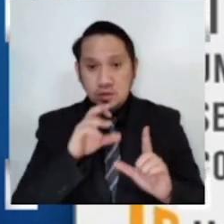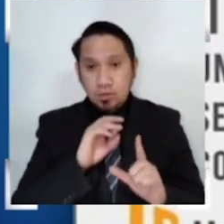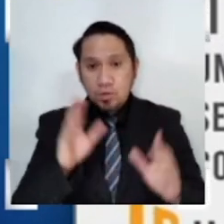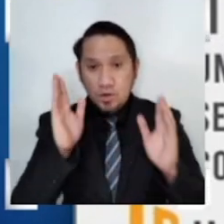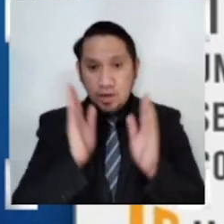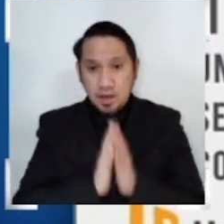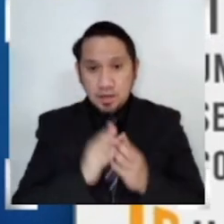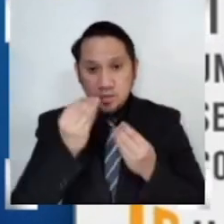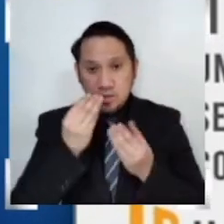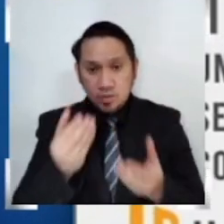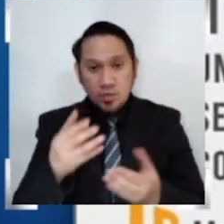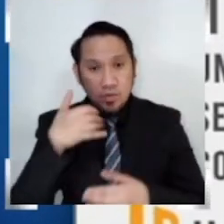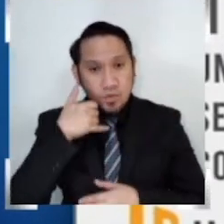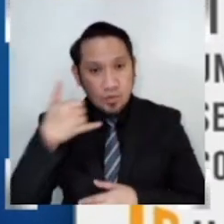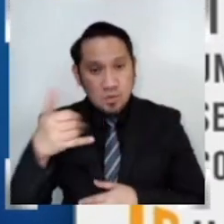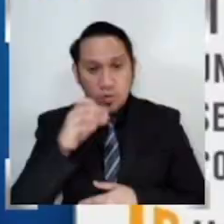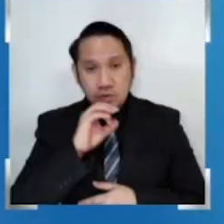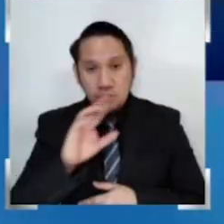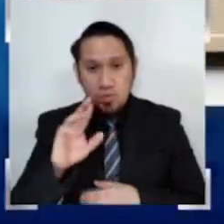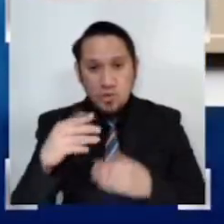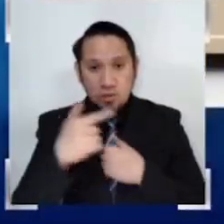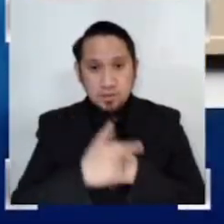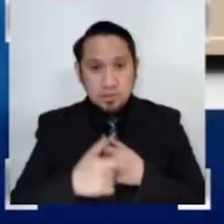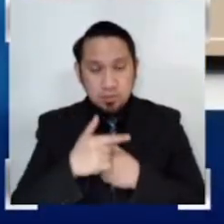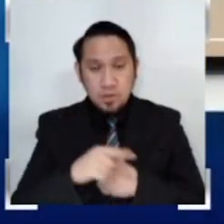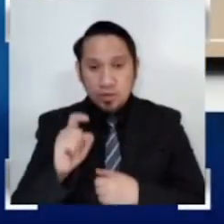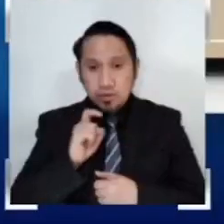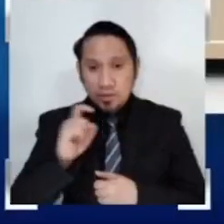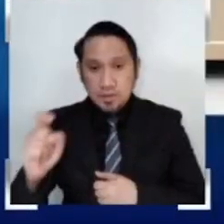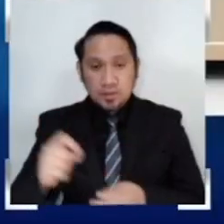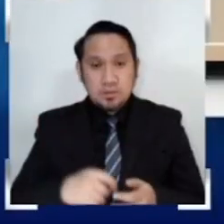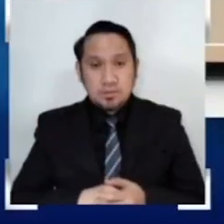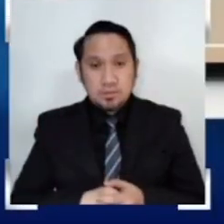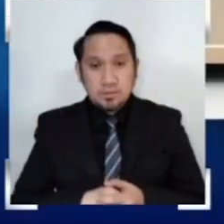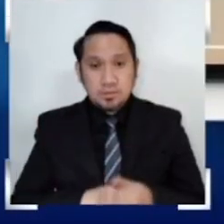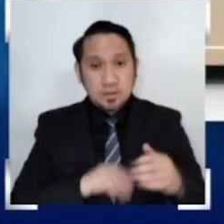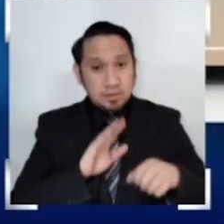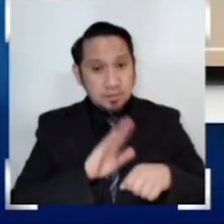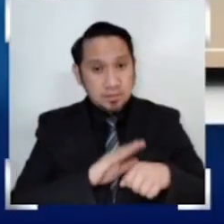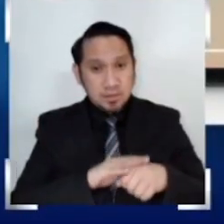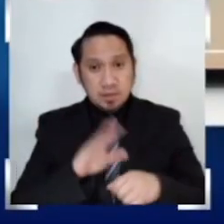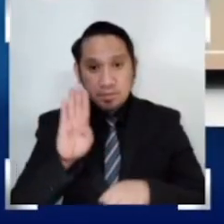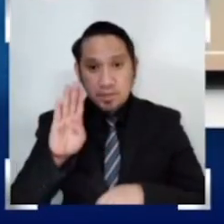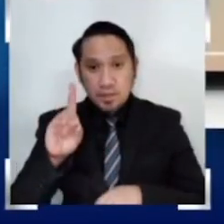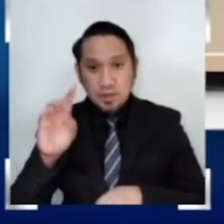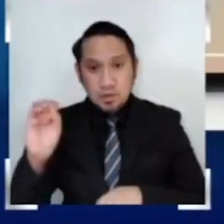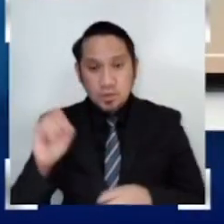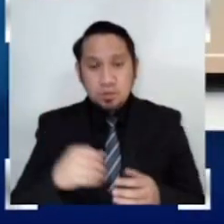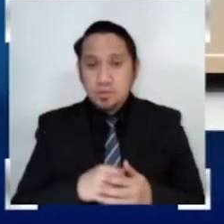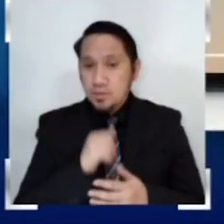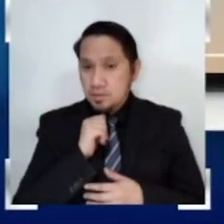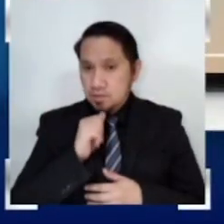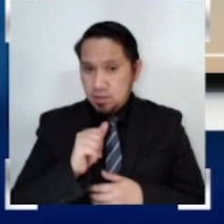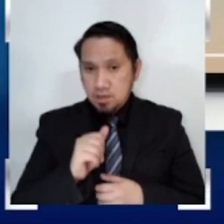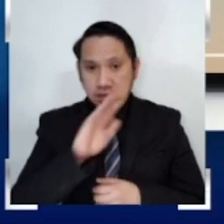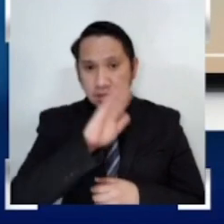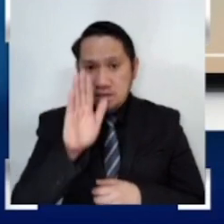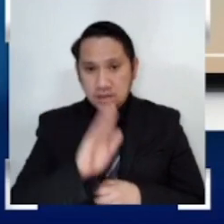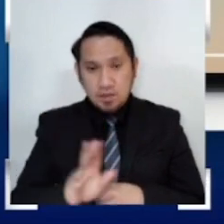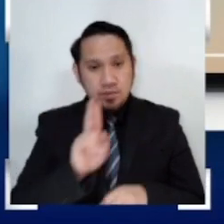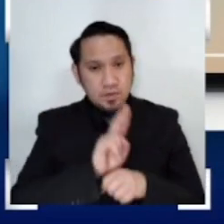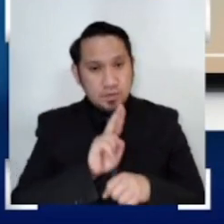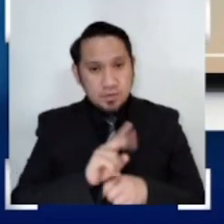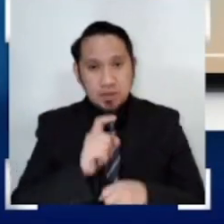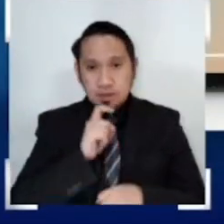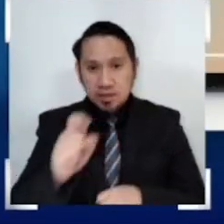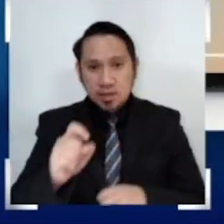via call, email o text message. Nagbabala rin ng Banco de Oro. Hindi rin daw sila kailanman magpapadala ng text message na